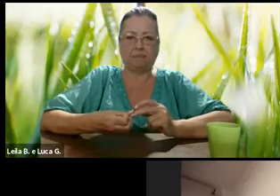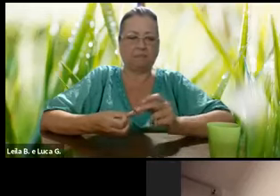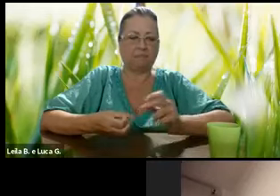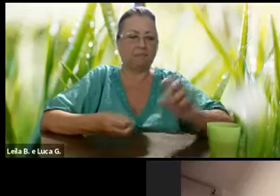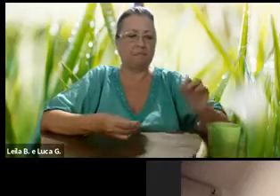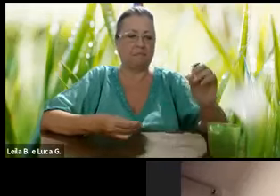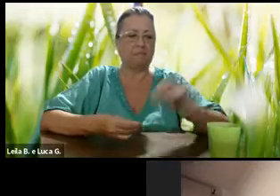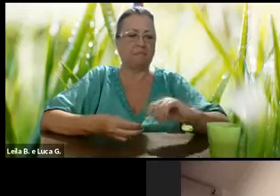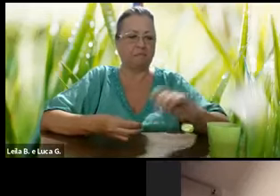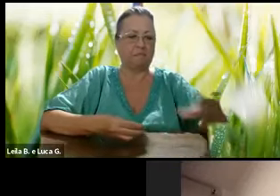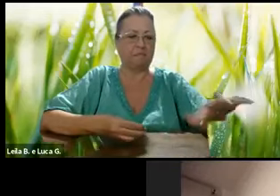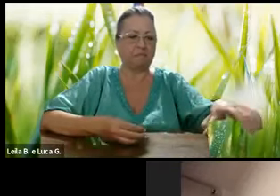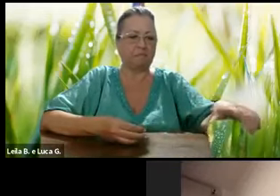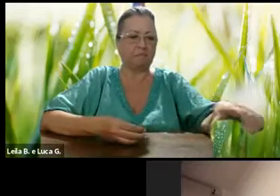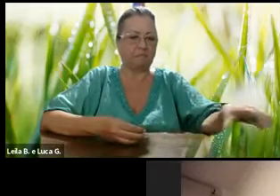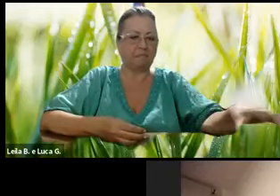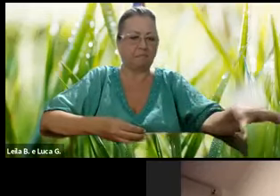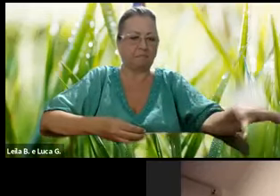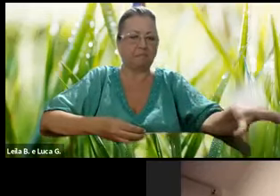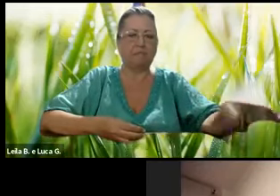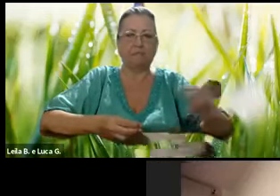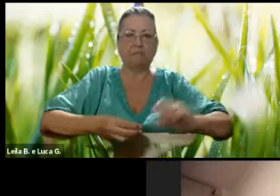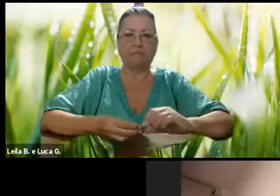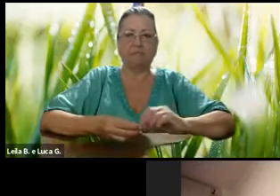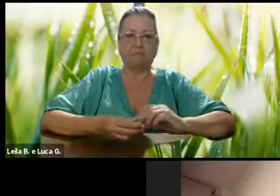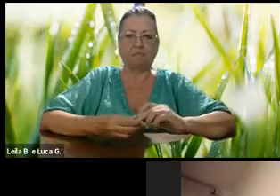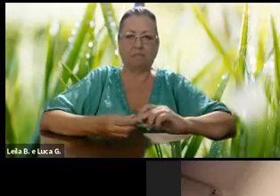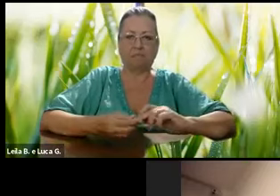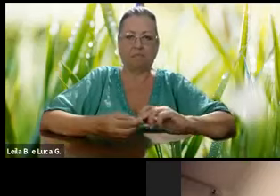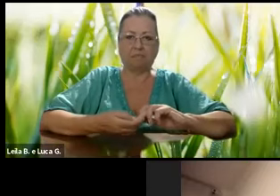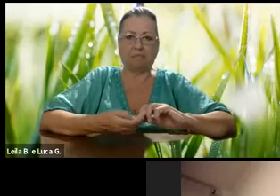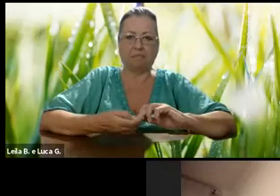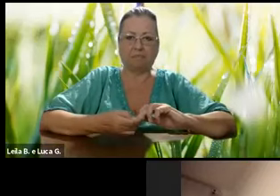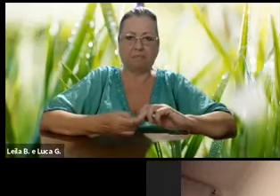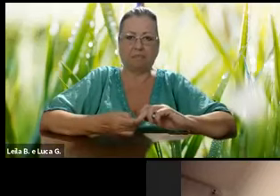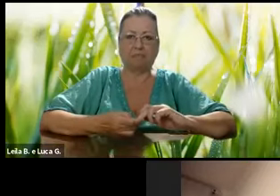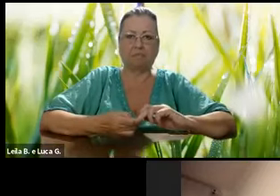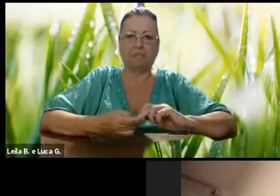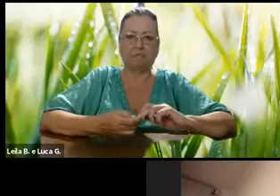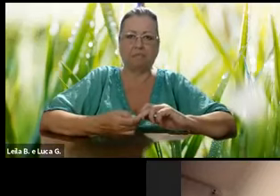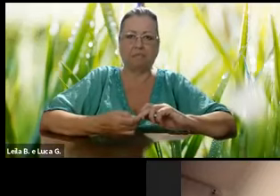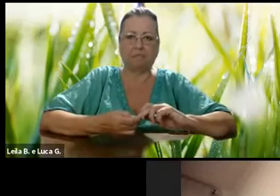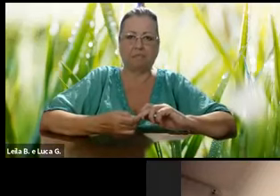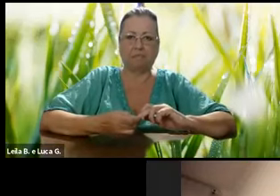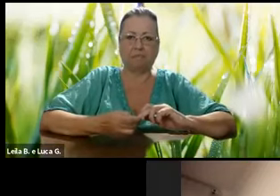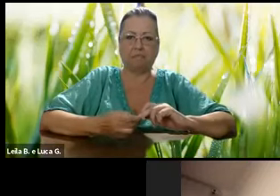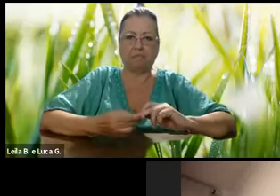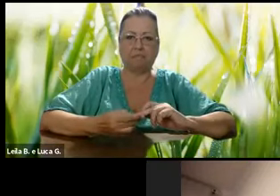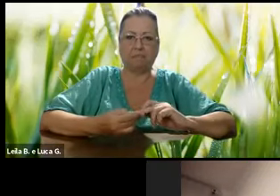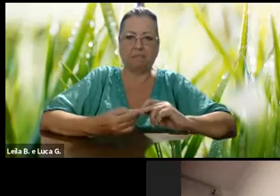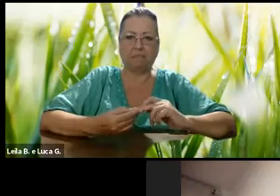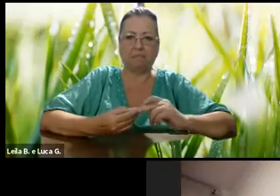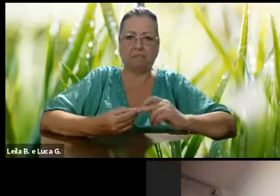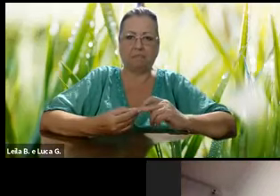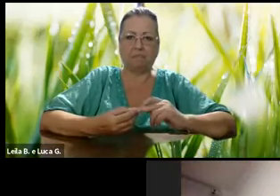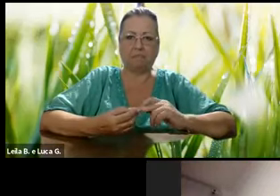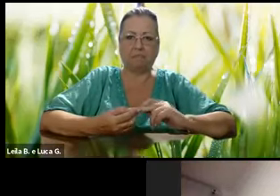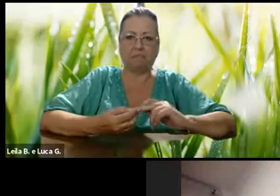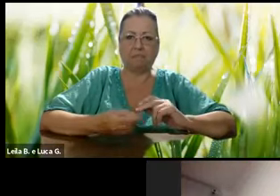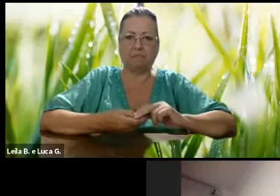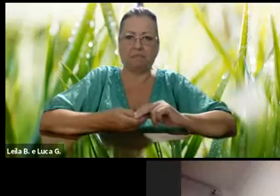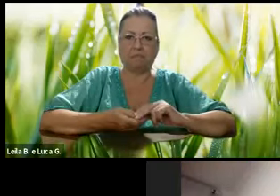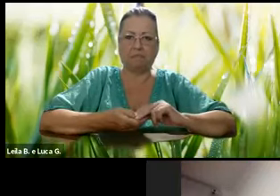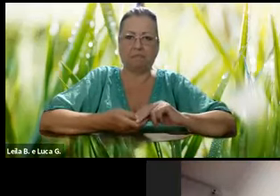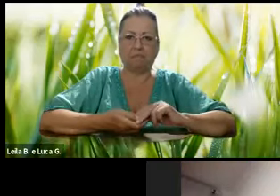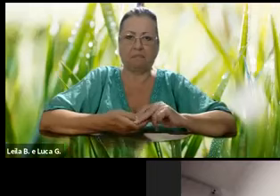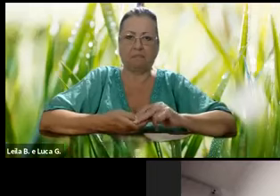spiriti hanno verso lo spirituale, però un'organizzazione che noi facciamo qua così e vederla anche nel